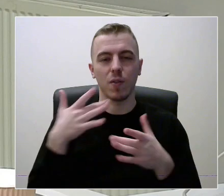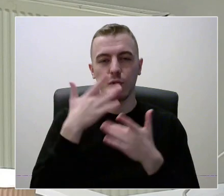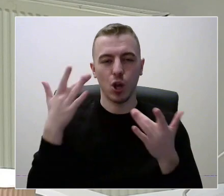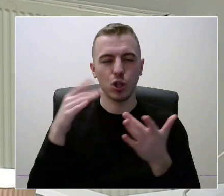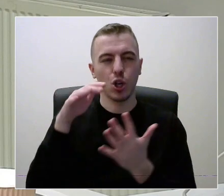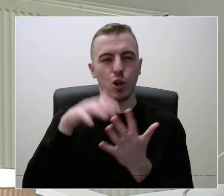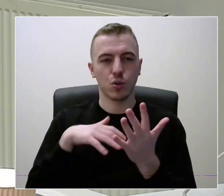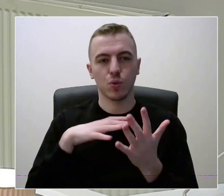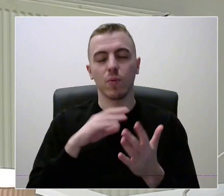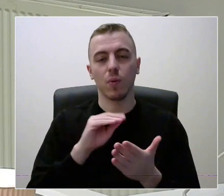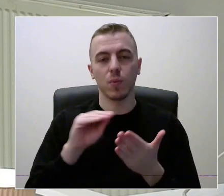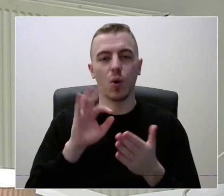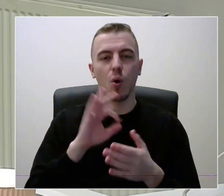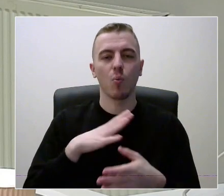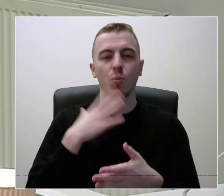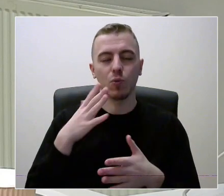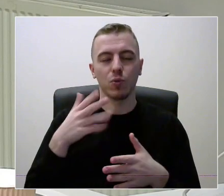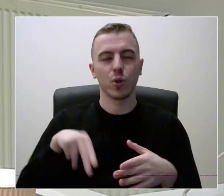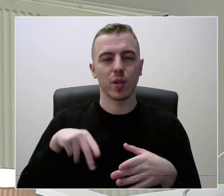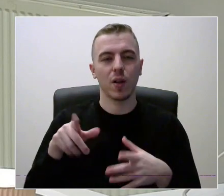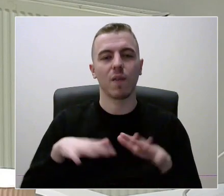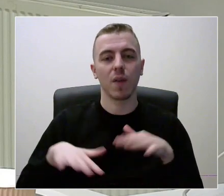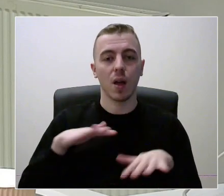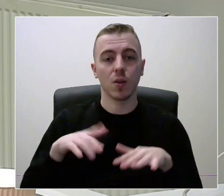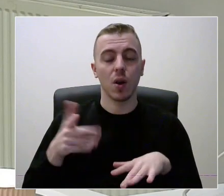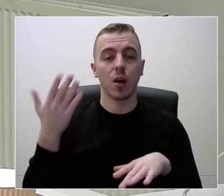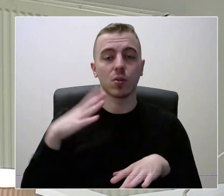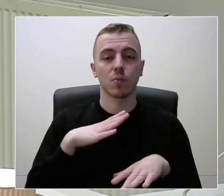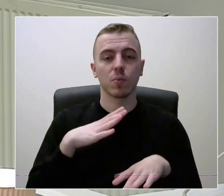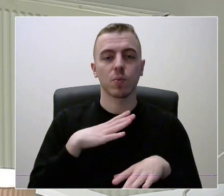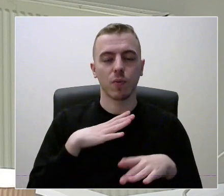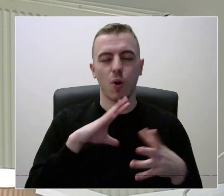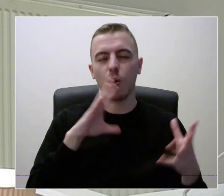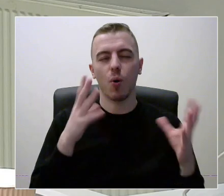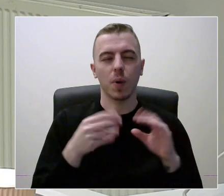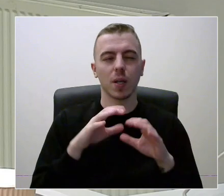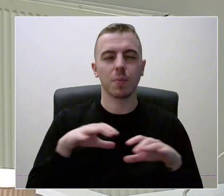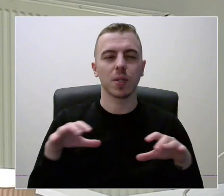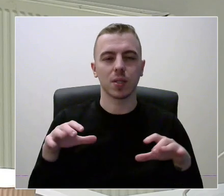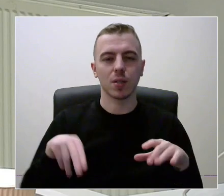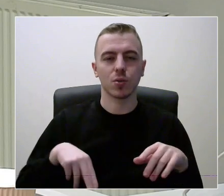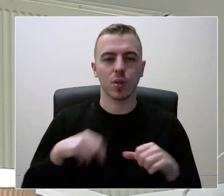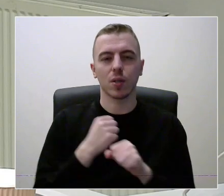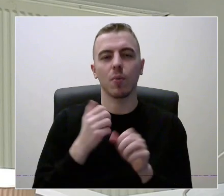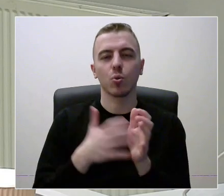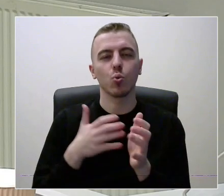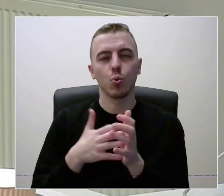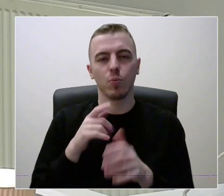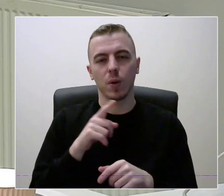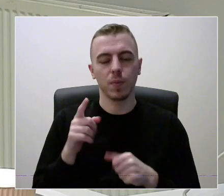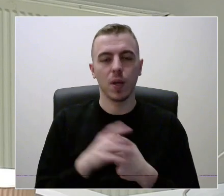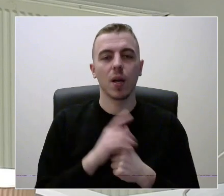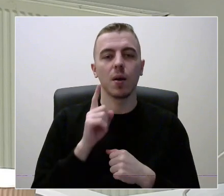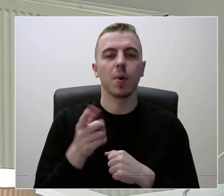dėl buvusio direktoriaus veiklos. Tuo kart buvo aptariamas visas kompleksas administracijos direktoriaus darbo trūkumo. Tačiau tuomet